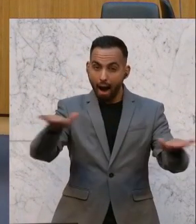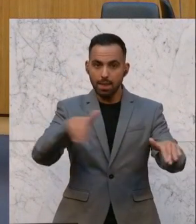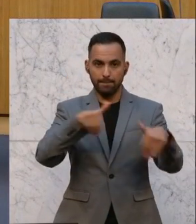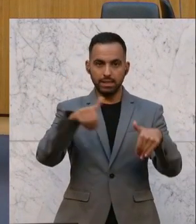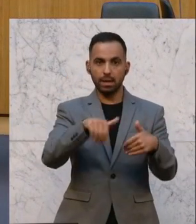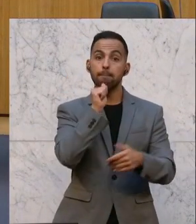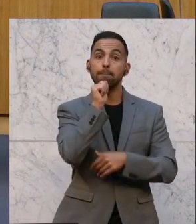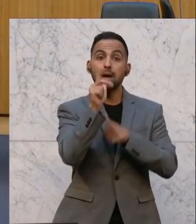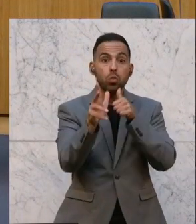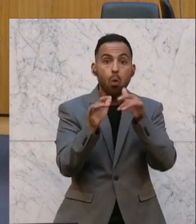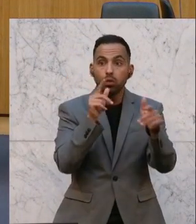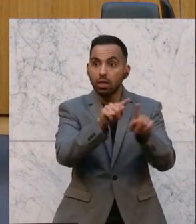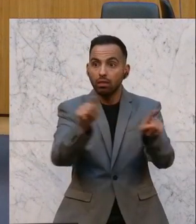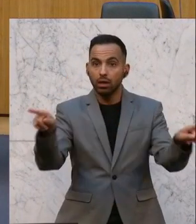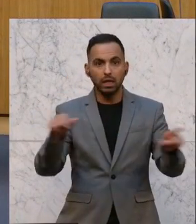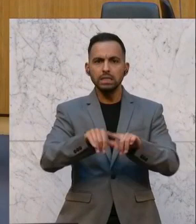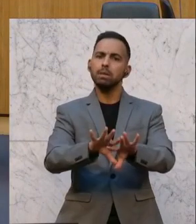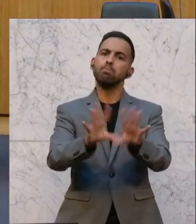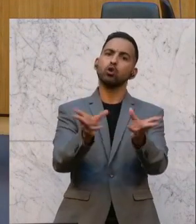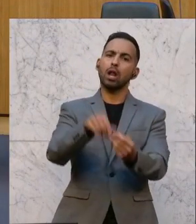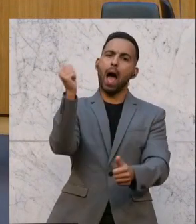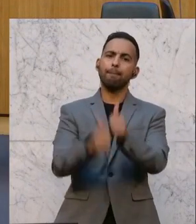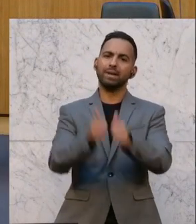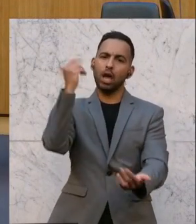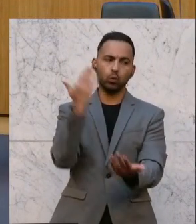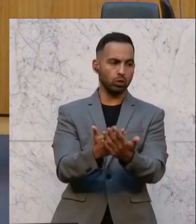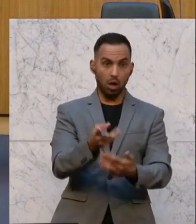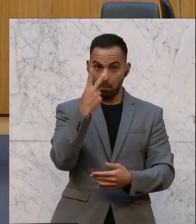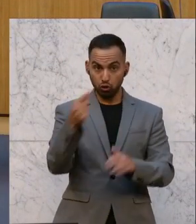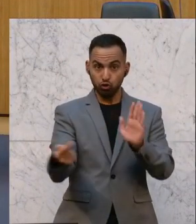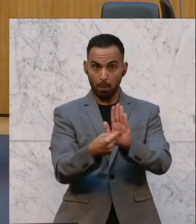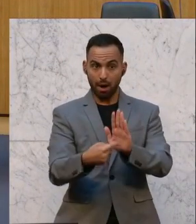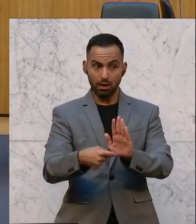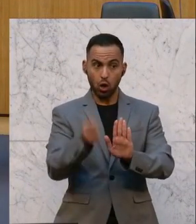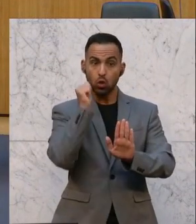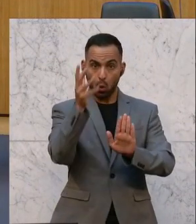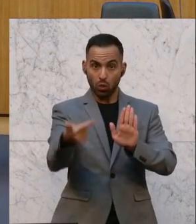Da waren übrigens auch bessere Noten dabei, das war keine Pauschalabrechnung. Aber schauen Sie sich das einmal an.